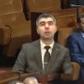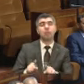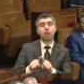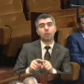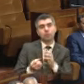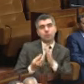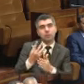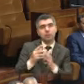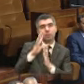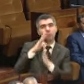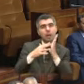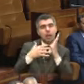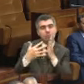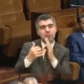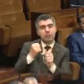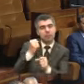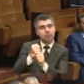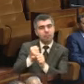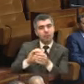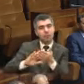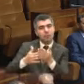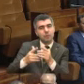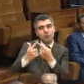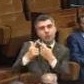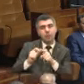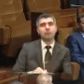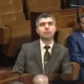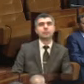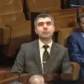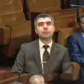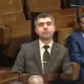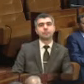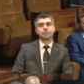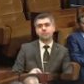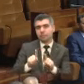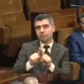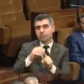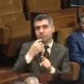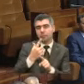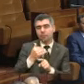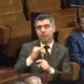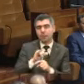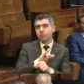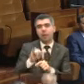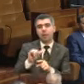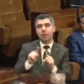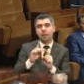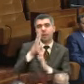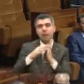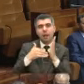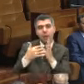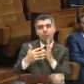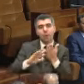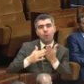برامج التشغيل، إدماج وتأهيل وتحفيز، باش ما تكونش فقط برامج بدون مضمون